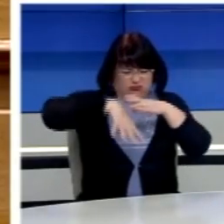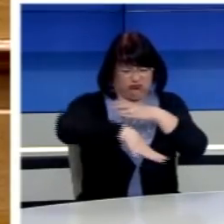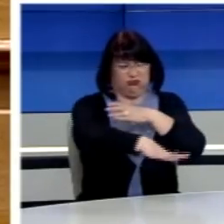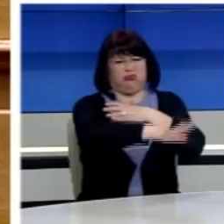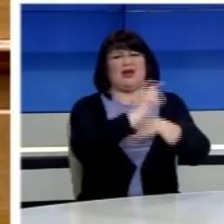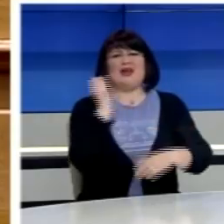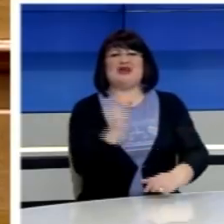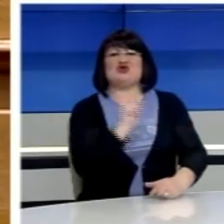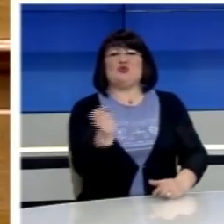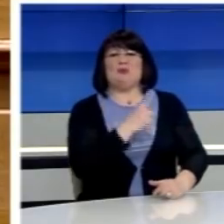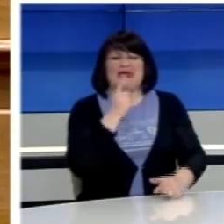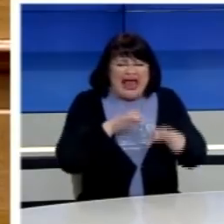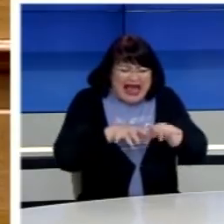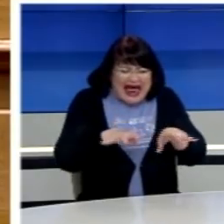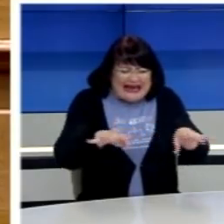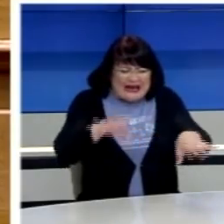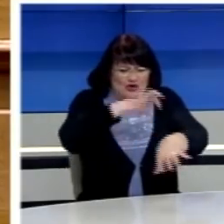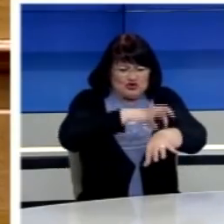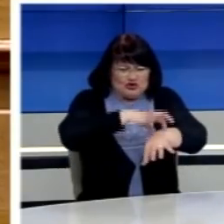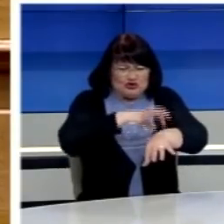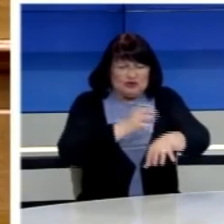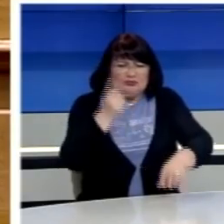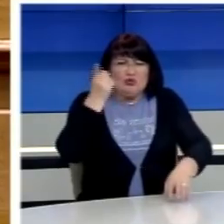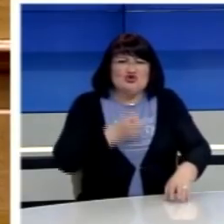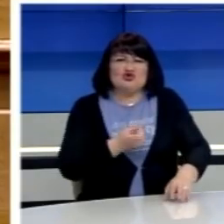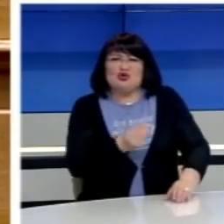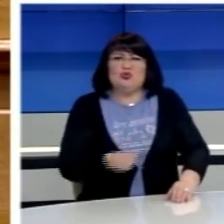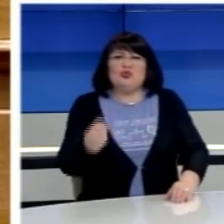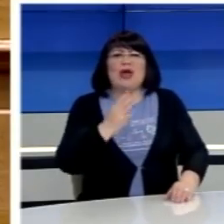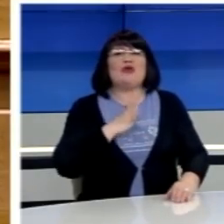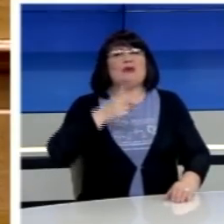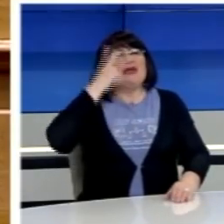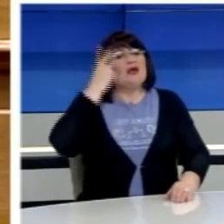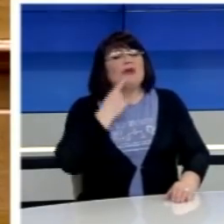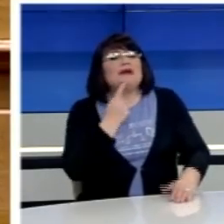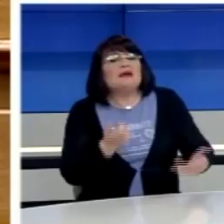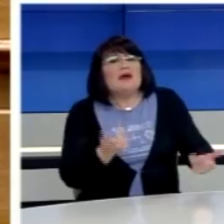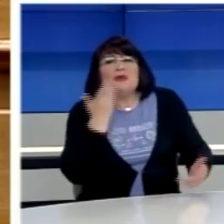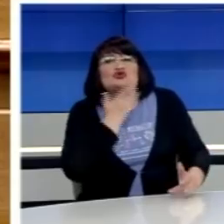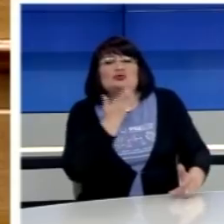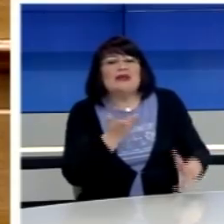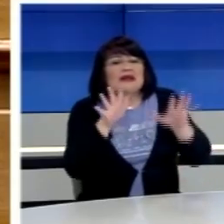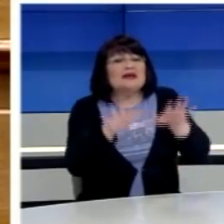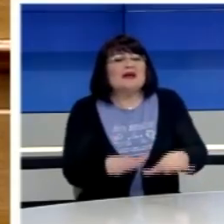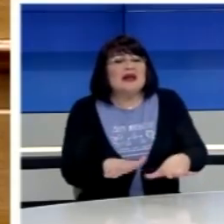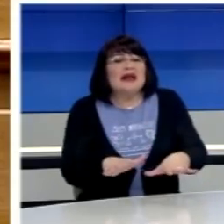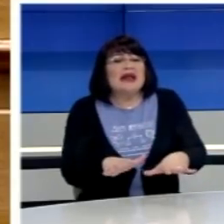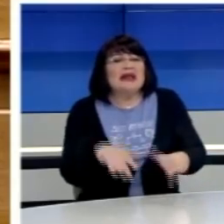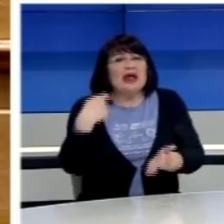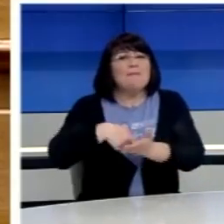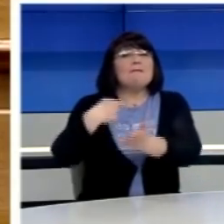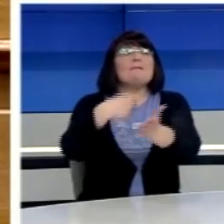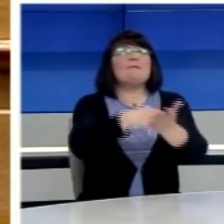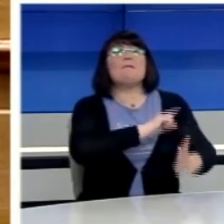αποτέλεσμα εκτείναξη των καρκίνων. Τι θα πείτε για τα ανθρώπινα δικαιώματα, όταν η ανεργία και η